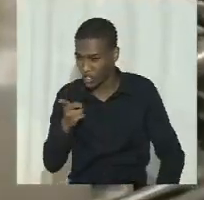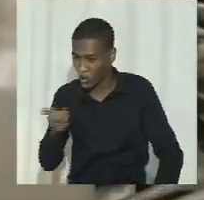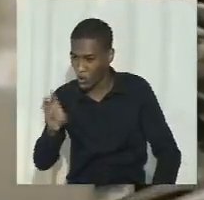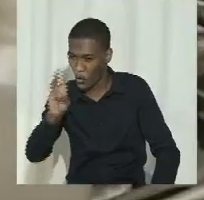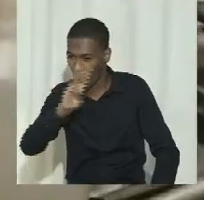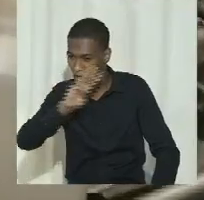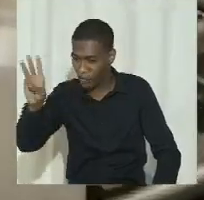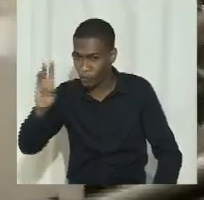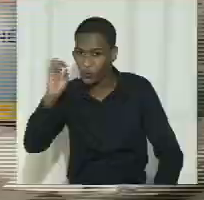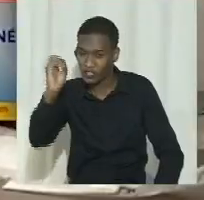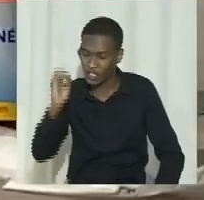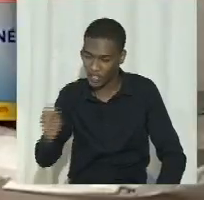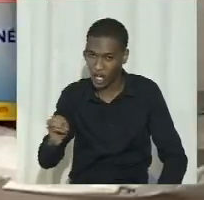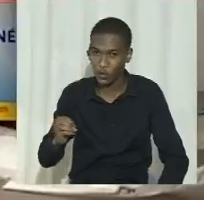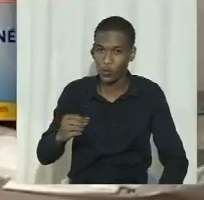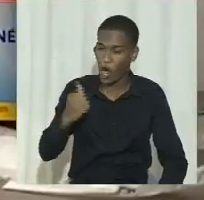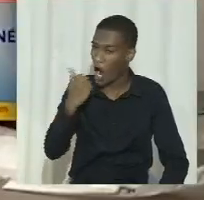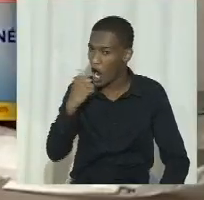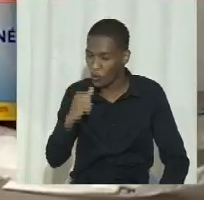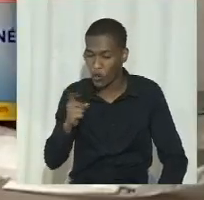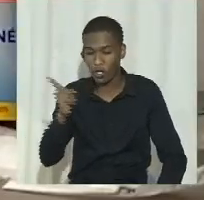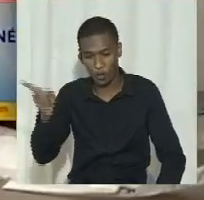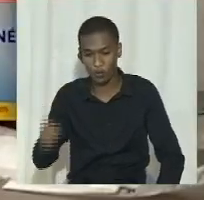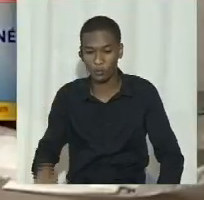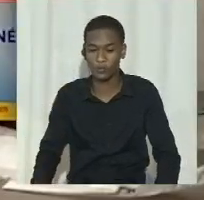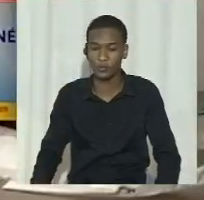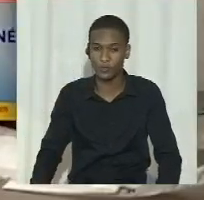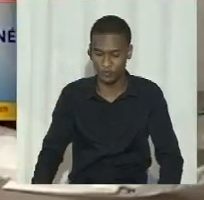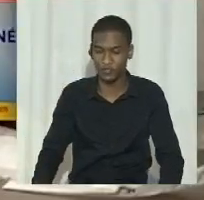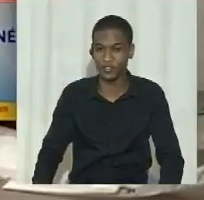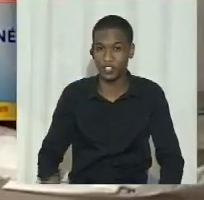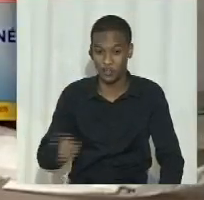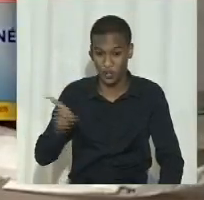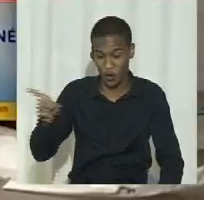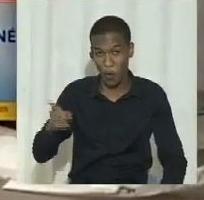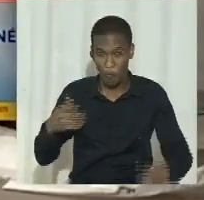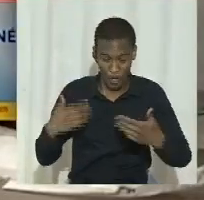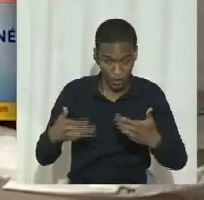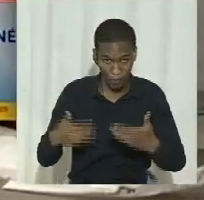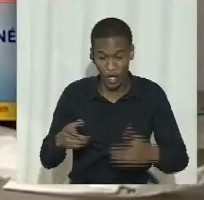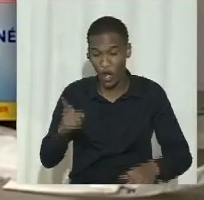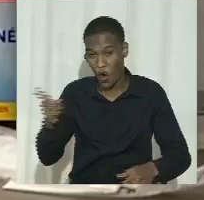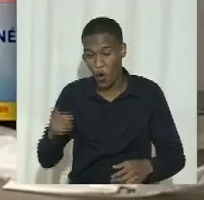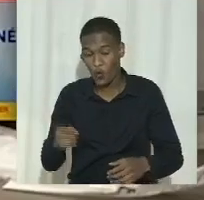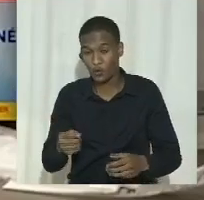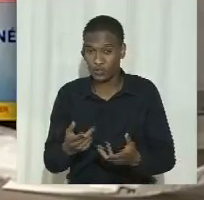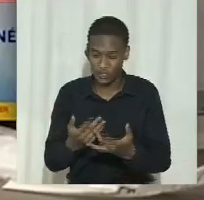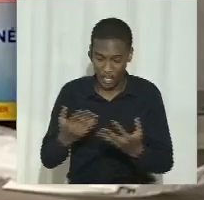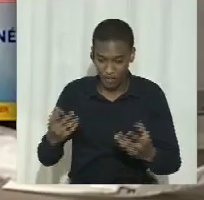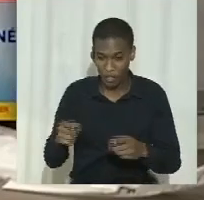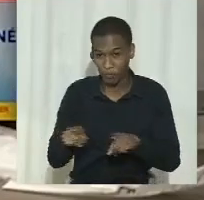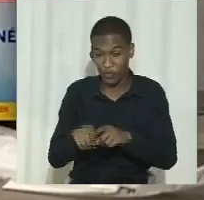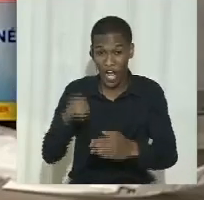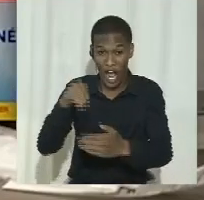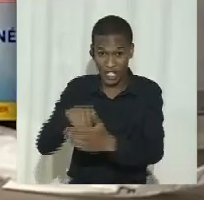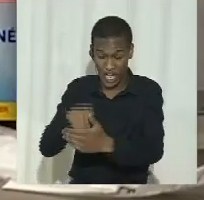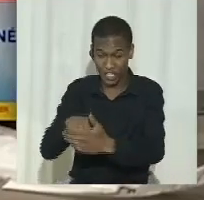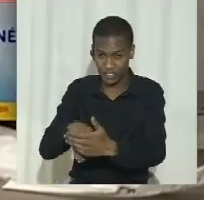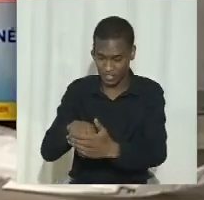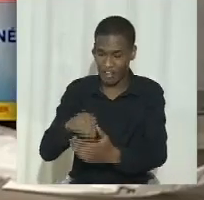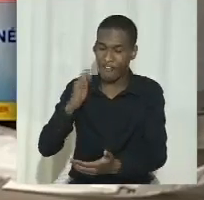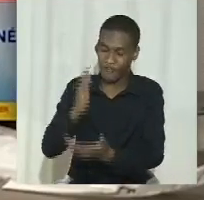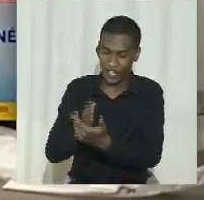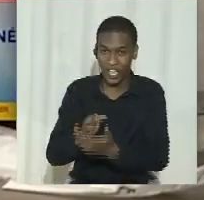maromaro ampiarahana aminy mba tena andaitra amin'ny famonoan'ireo virus isan-karazany. Efa nisy rahateo ny fenitra napetraky